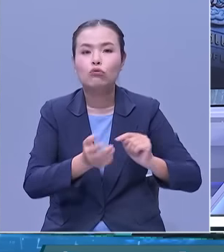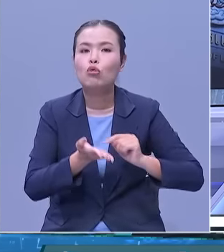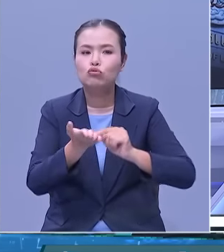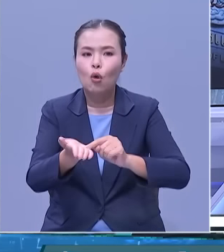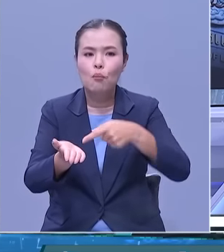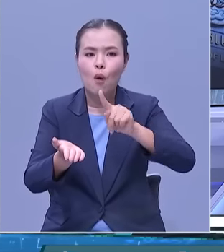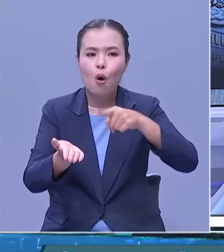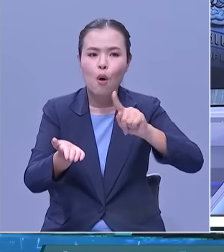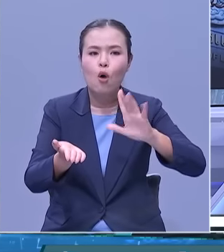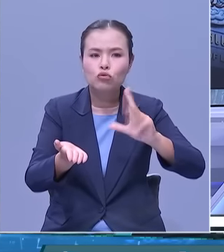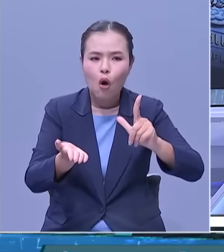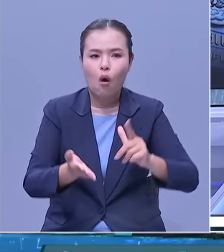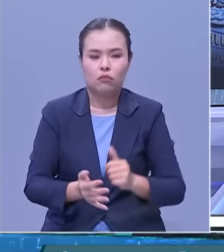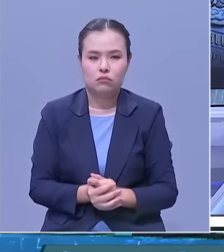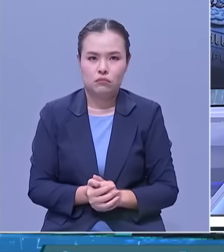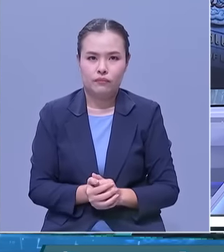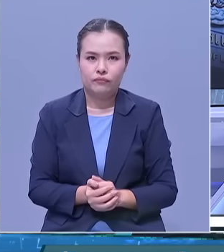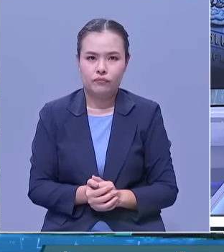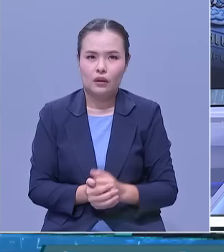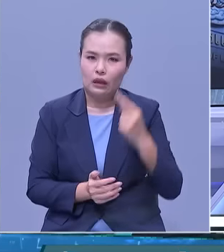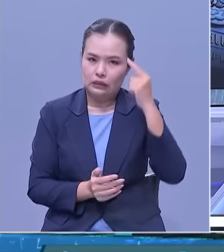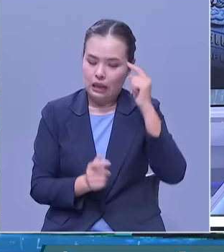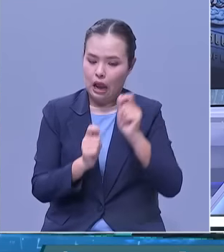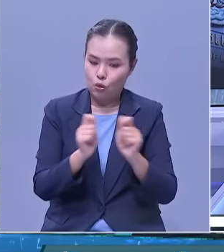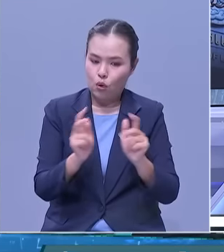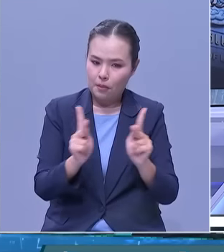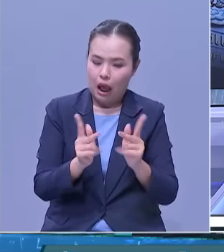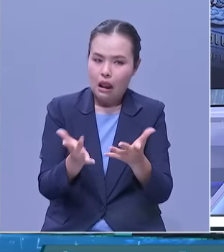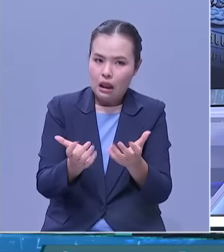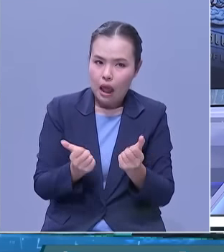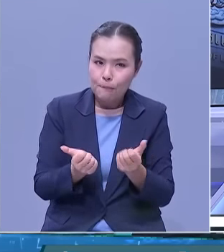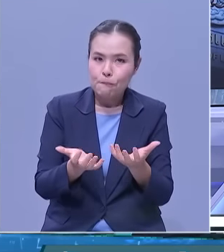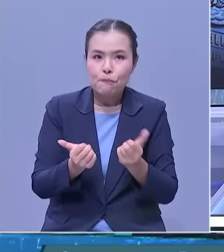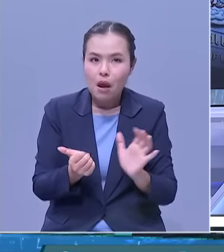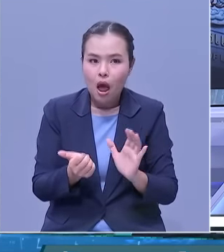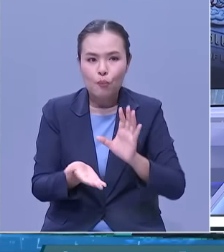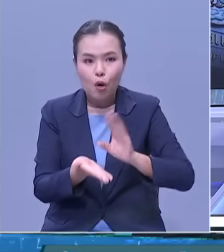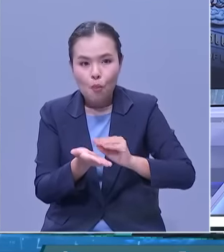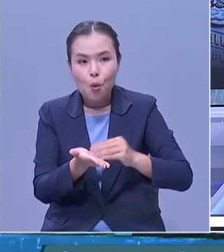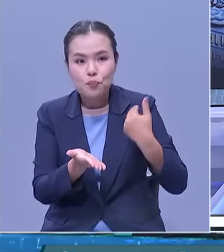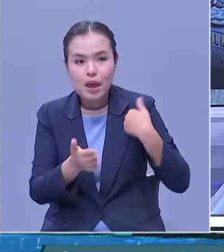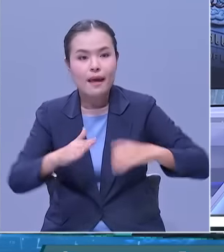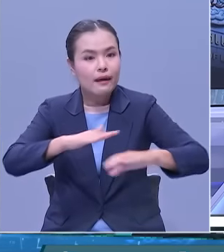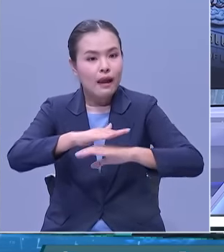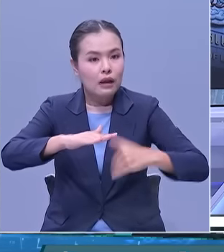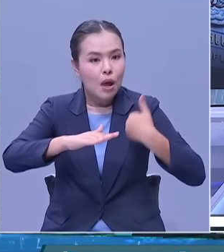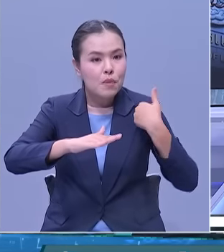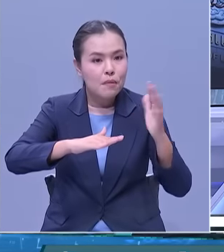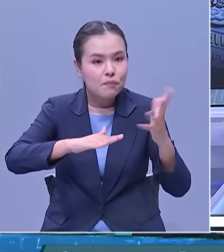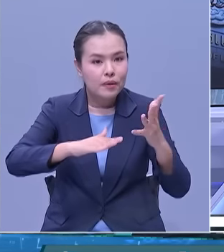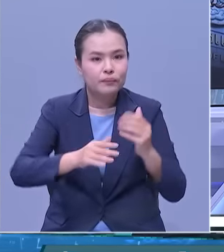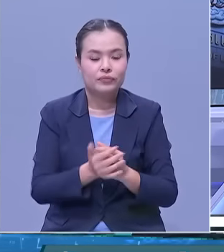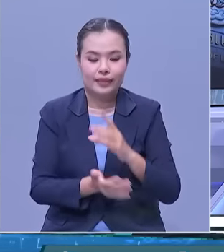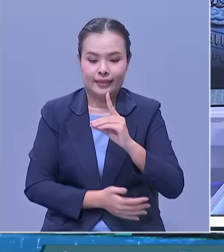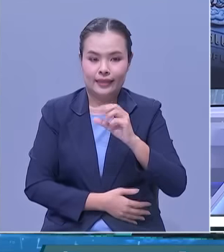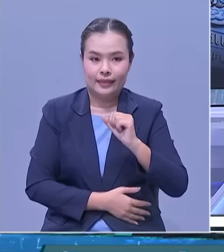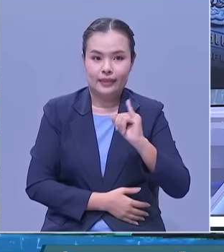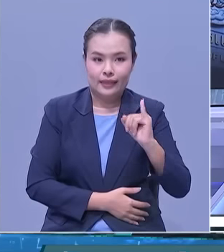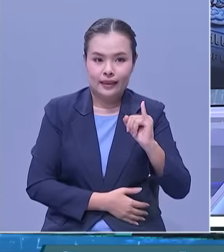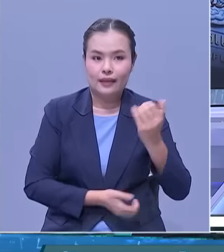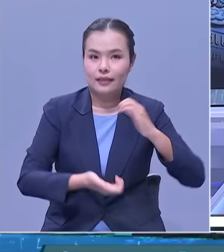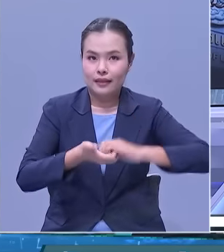าก็ต้องทำเรื่องไปแล้วปปชต้องตั้งอนุอีกว่ารับไม่รับมีมูลไม่มีมูล แต่ขั้นตอนตอนนี้ก็คืออ่ะทาง DSI มีมติร่วมกับท